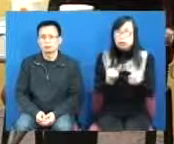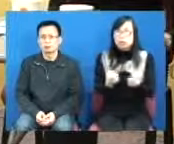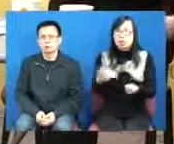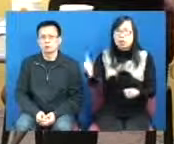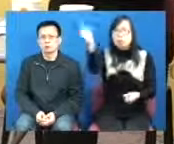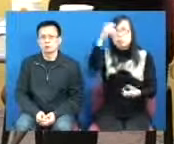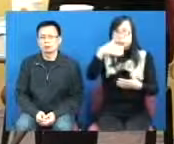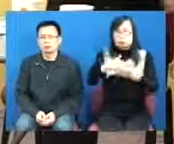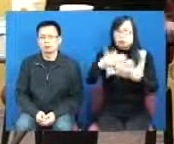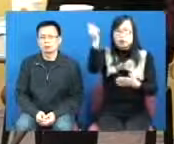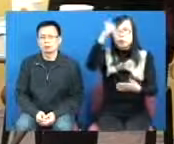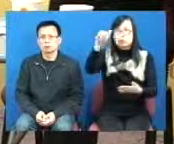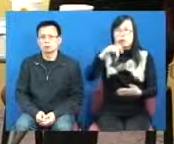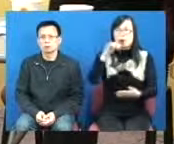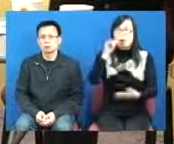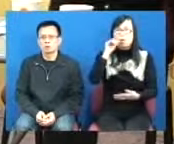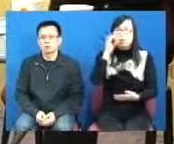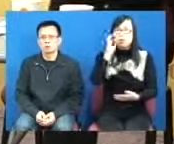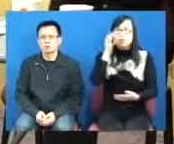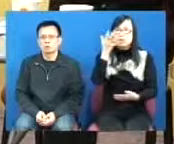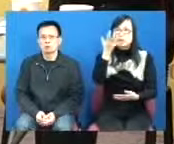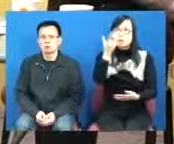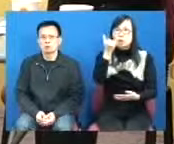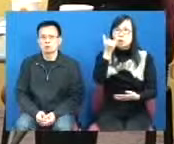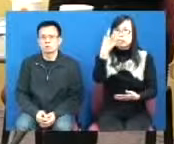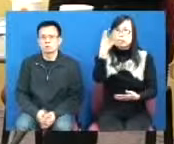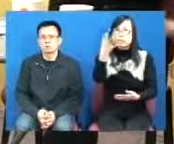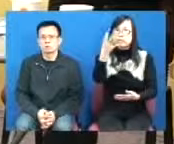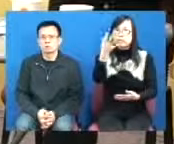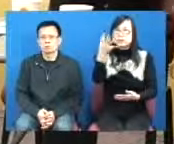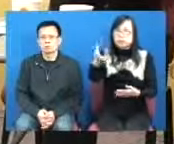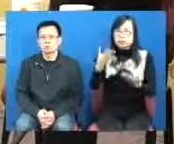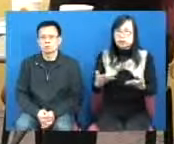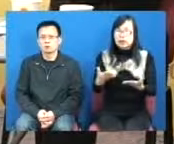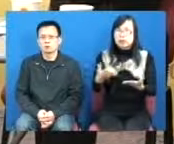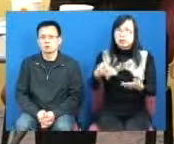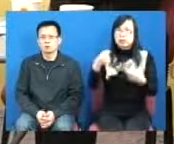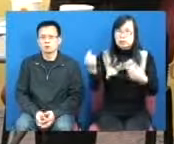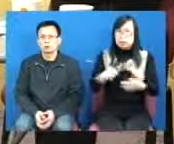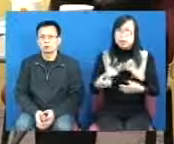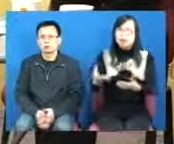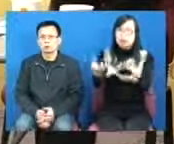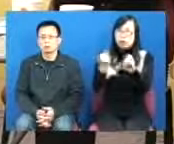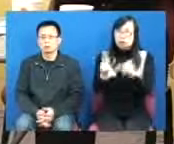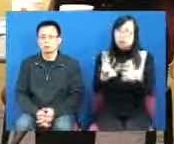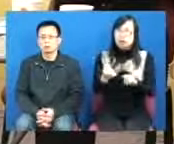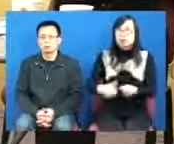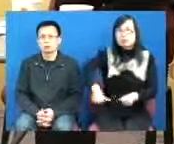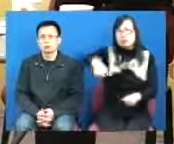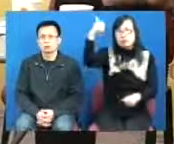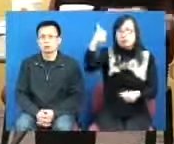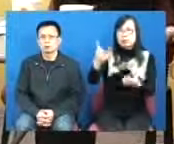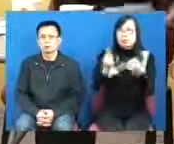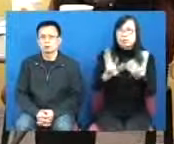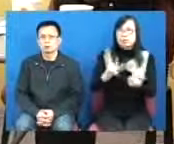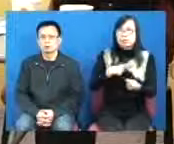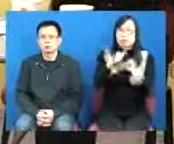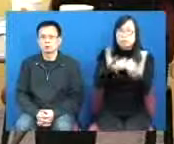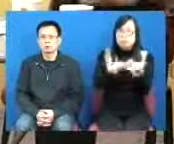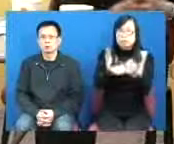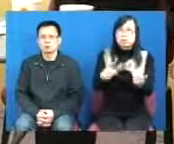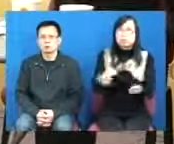來六千元就是你65歲才有很多現在成功爭取理由即時有得拿你已經感激我我成功爭取我做了我議員應該做的事